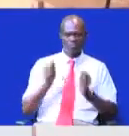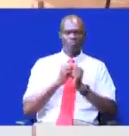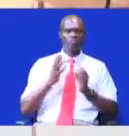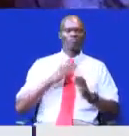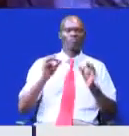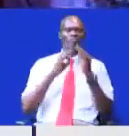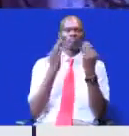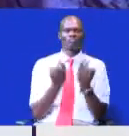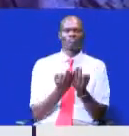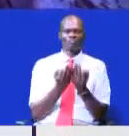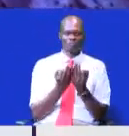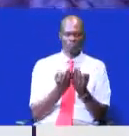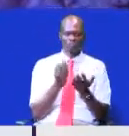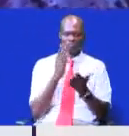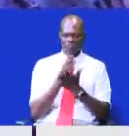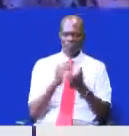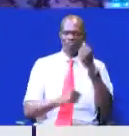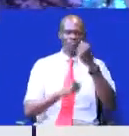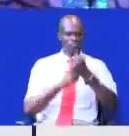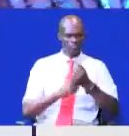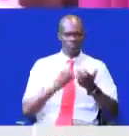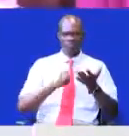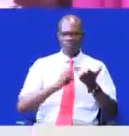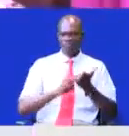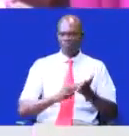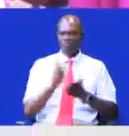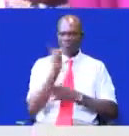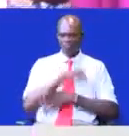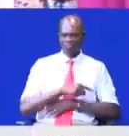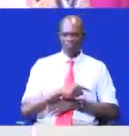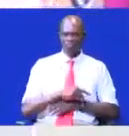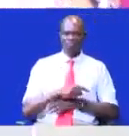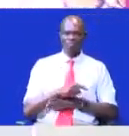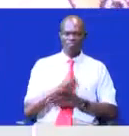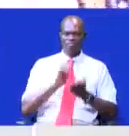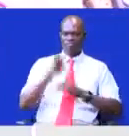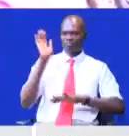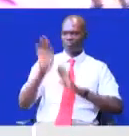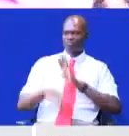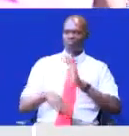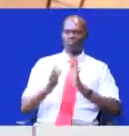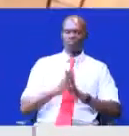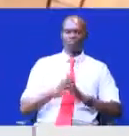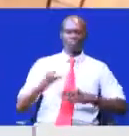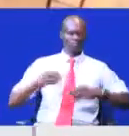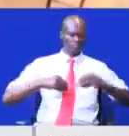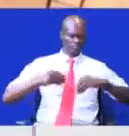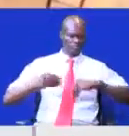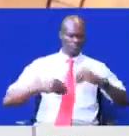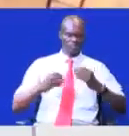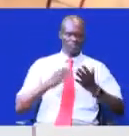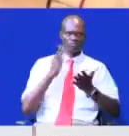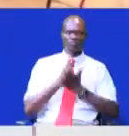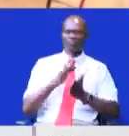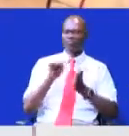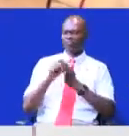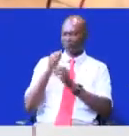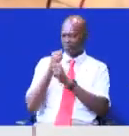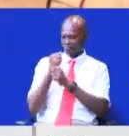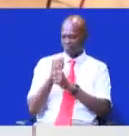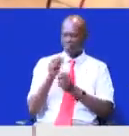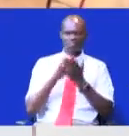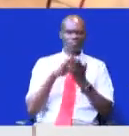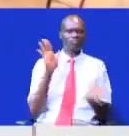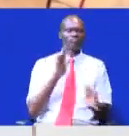maga. Konyo o empower Migori mangima. Sana sana buo jok man kod ng'ol. Mano tich maduong'